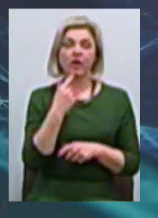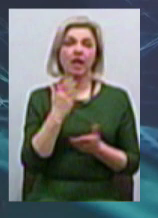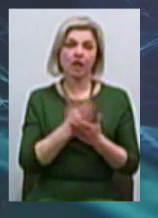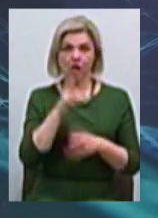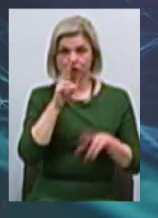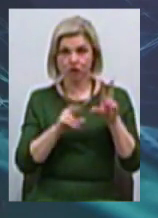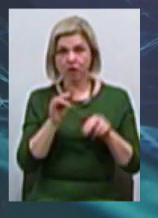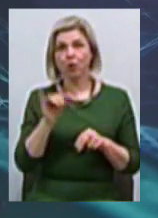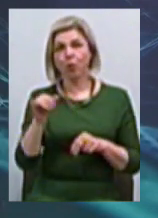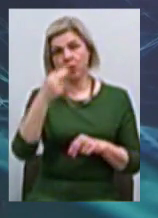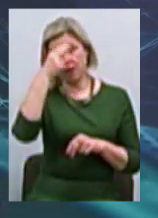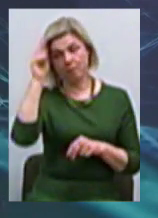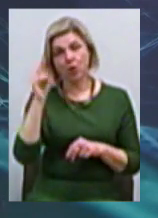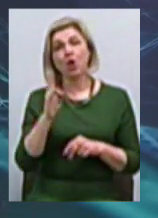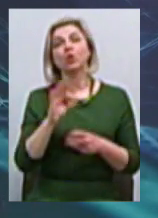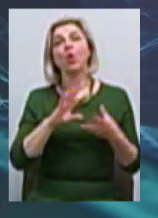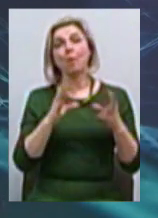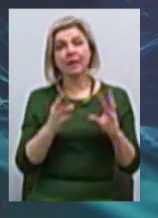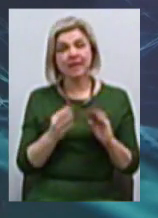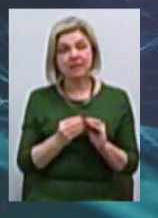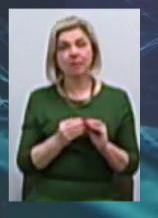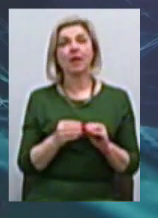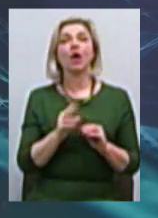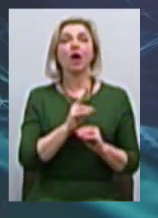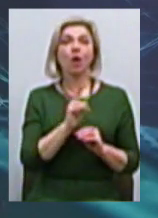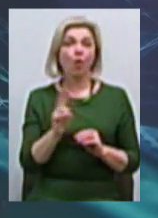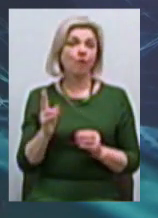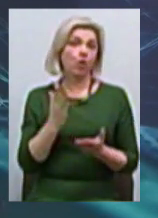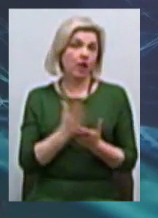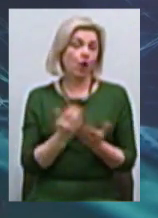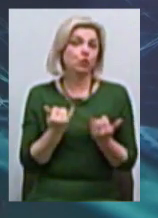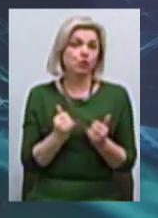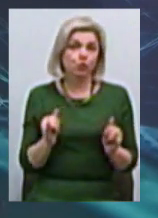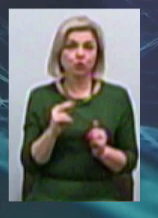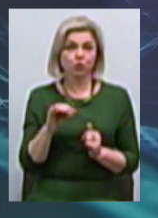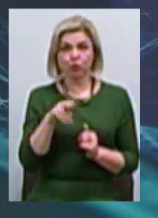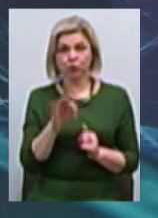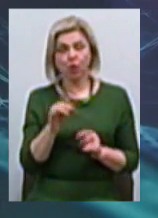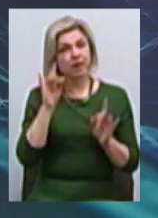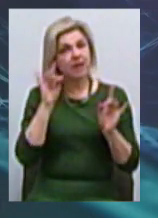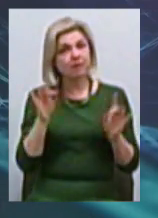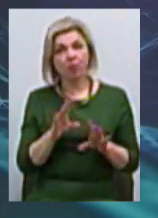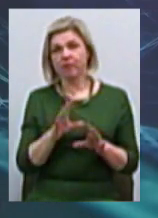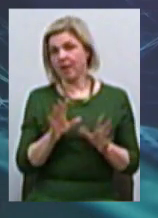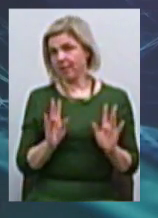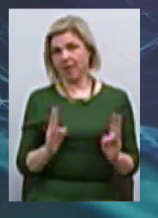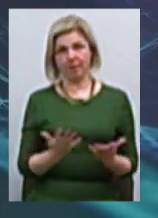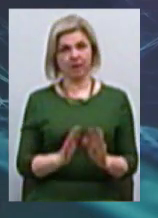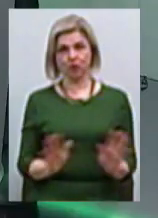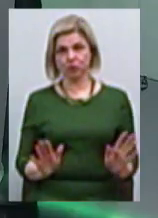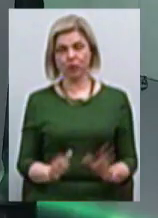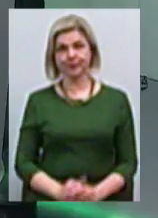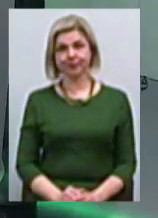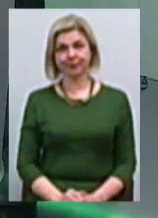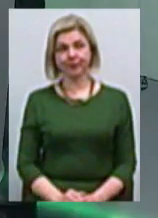выйти у Тимошенко. Но, в принципе, какого-то чуда, либо какого-то несподіванок, да, не произошло. Угу.